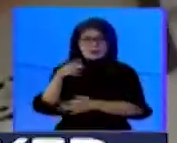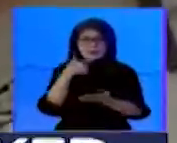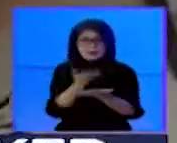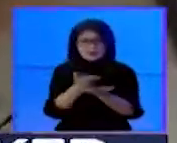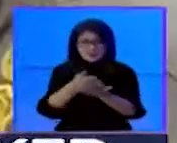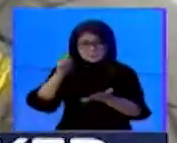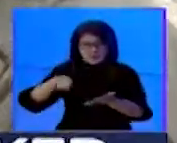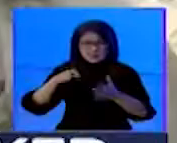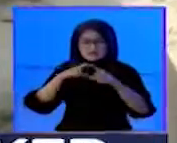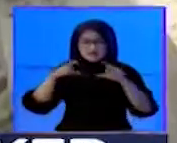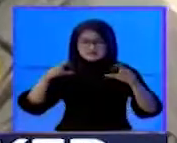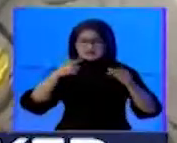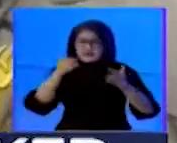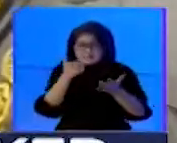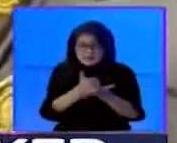benar.